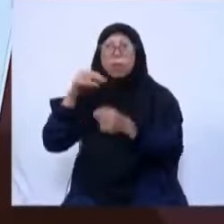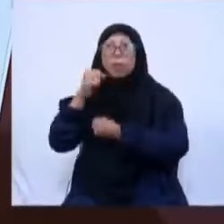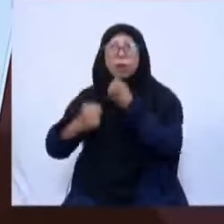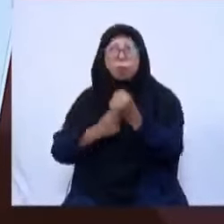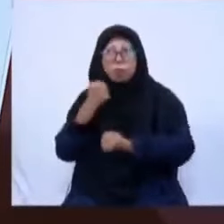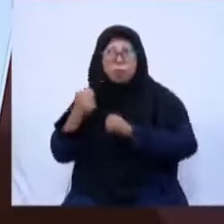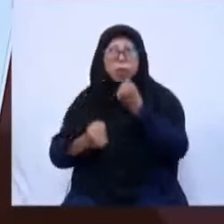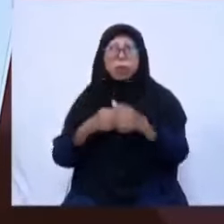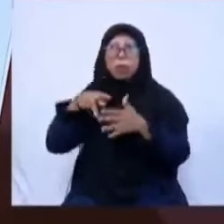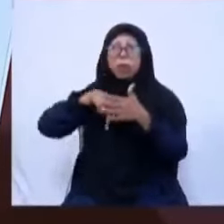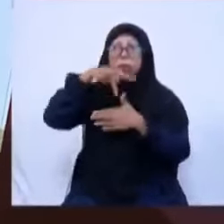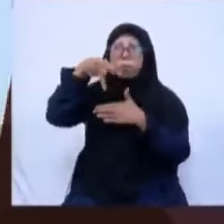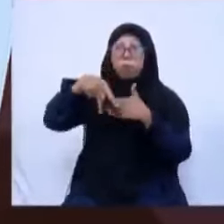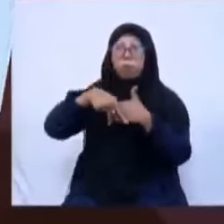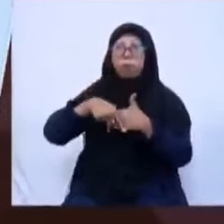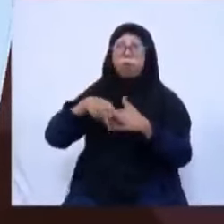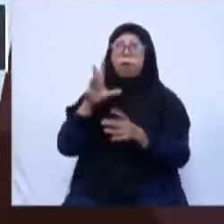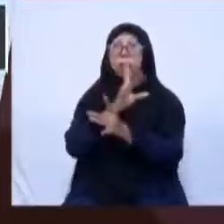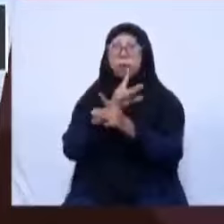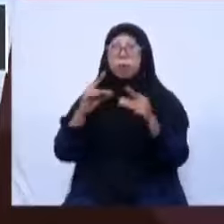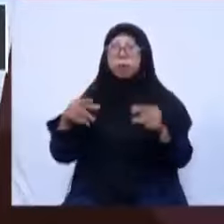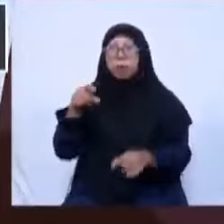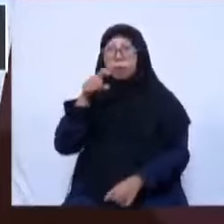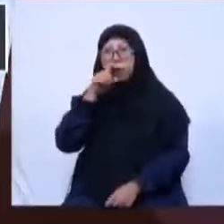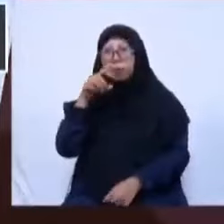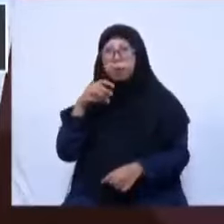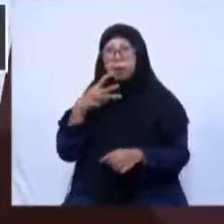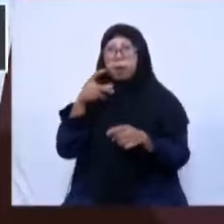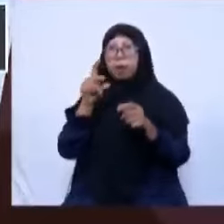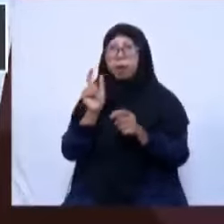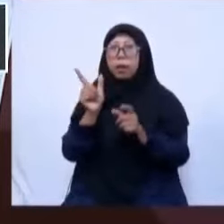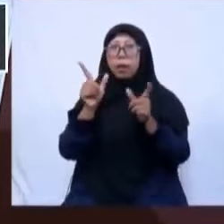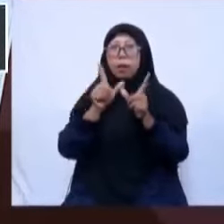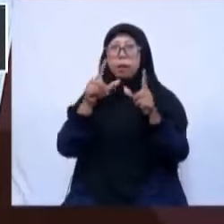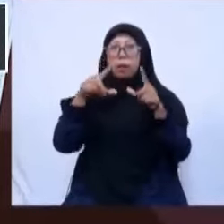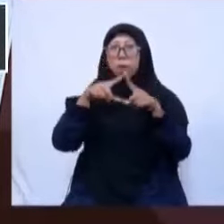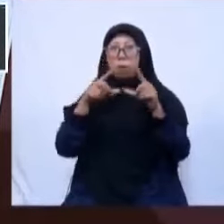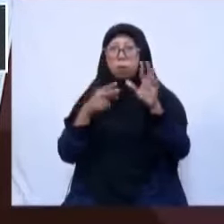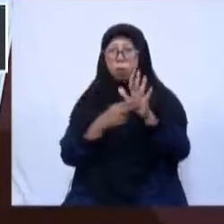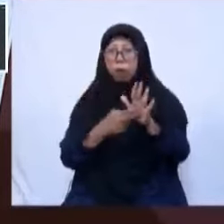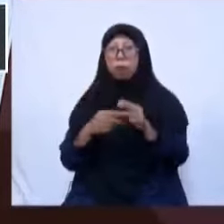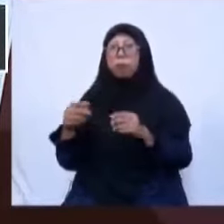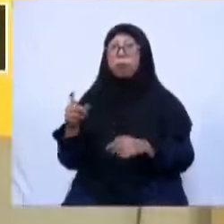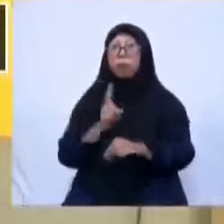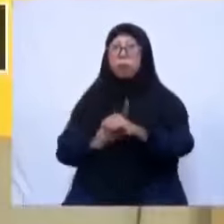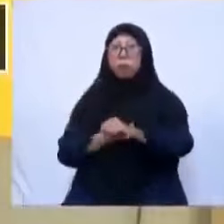Bapak Deddy Mulyadi dan Bapak Erwan Setiawan, waktu Anda 2 menit dimulai saat Anda